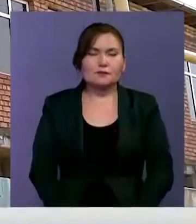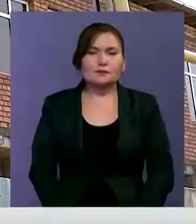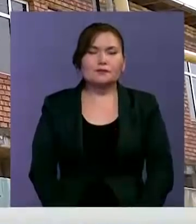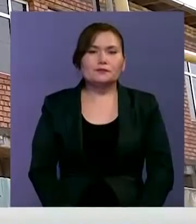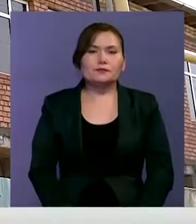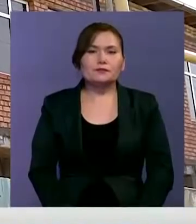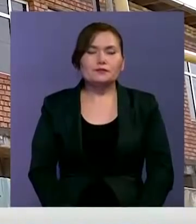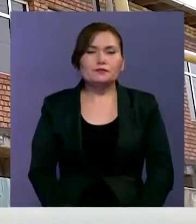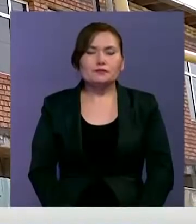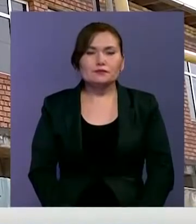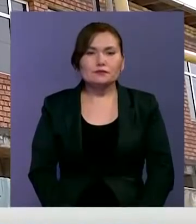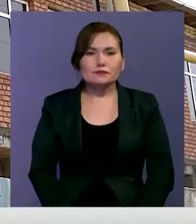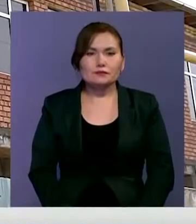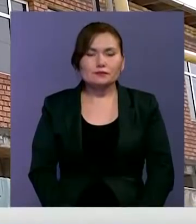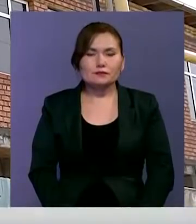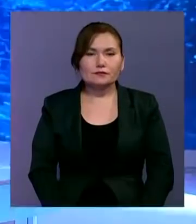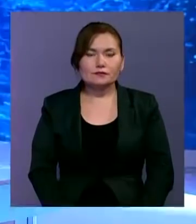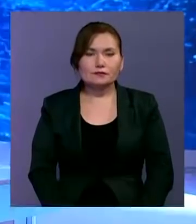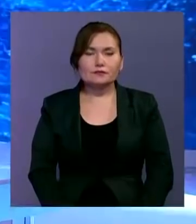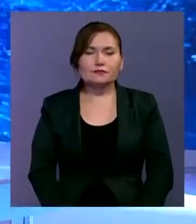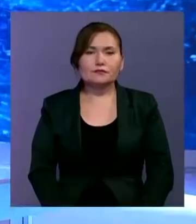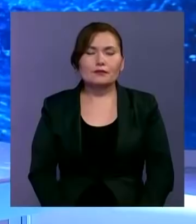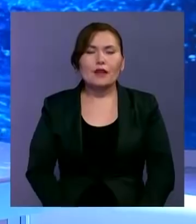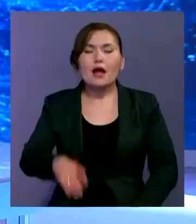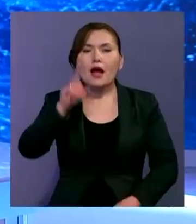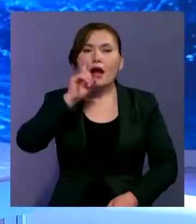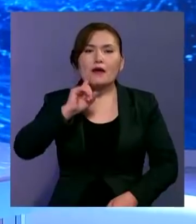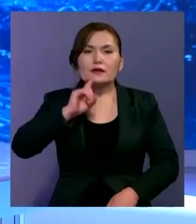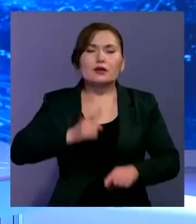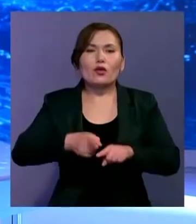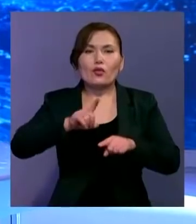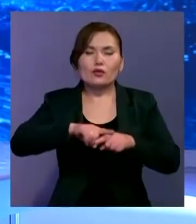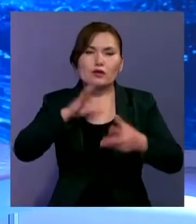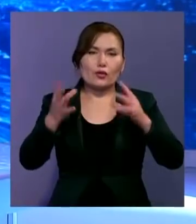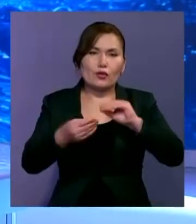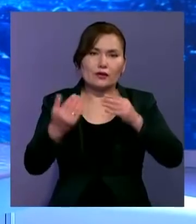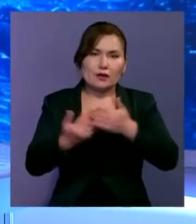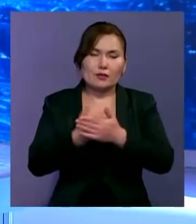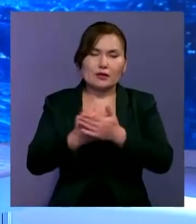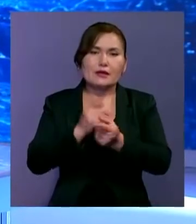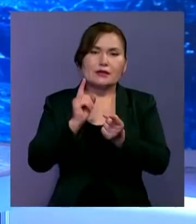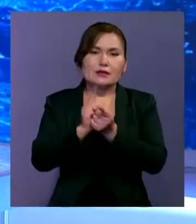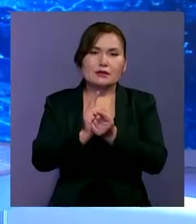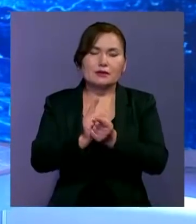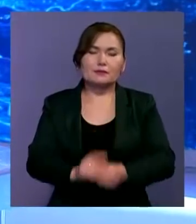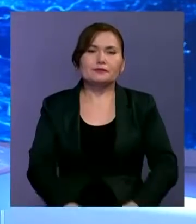Оспан, Хабар 24. Әзірге айтарымыз осы. Ден қойтыңдағандарыңызға рахмет.